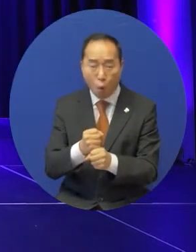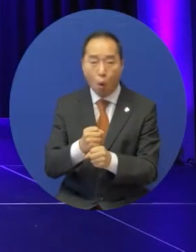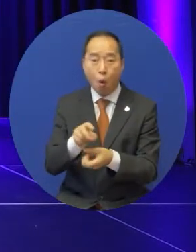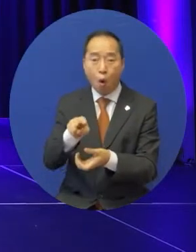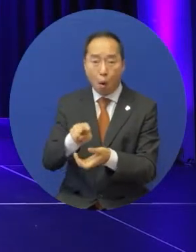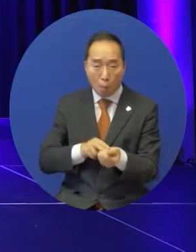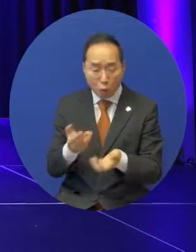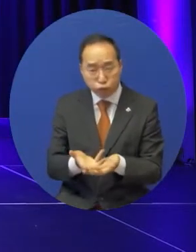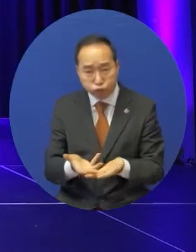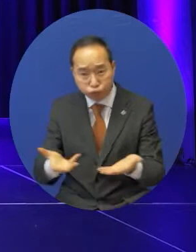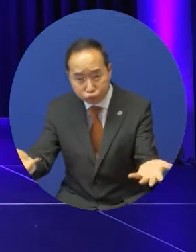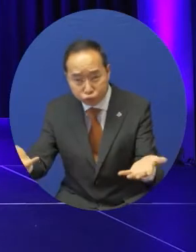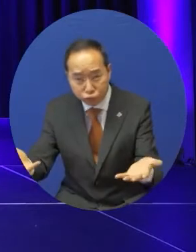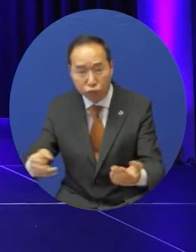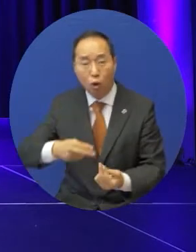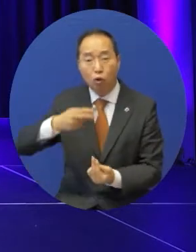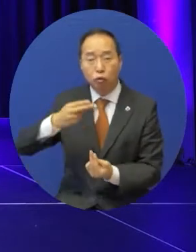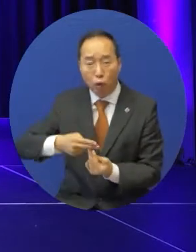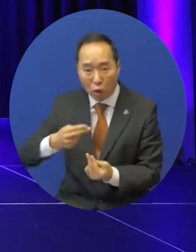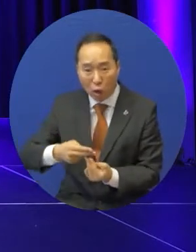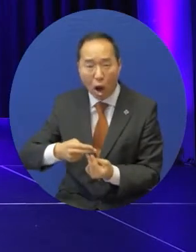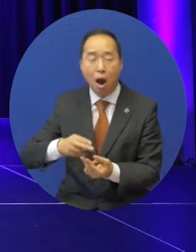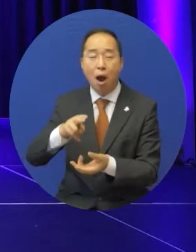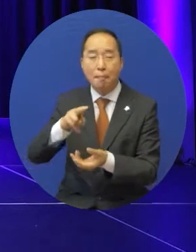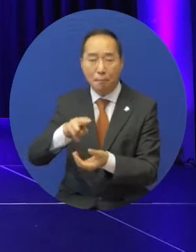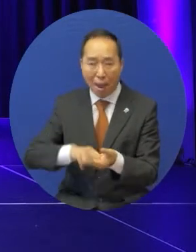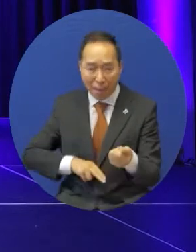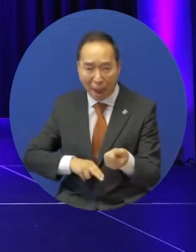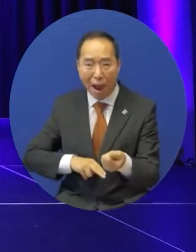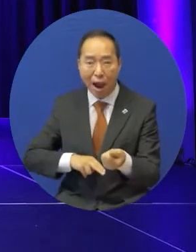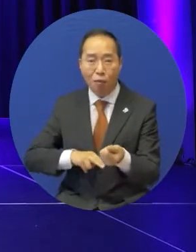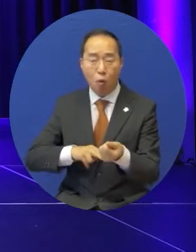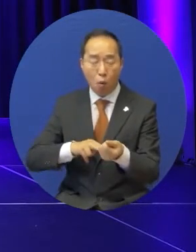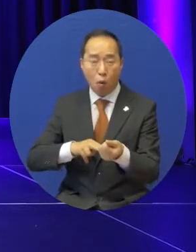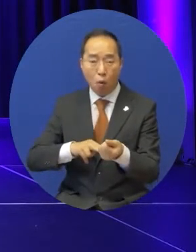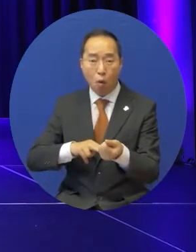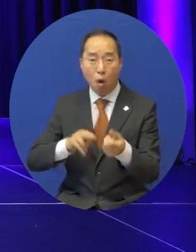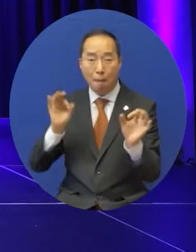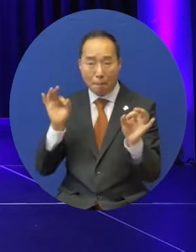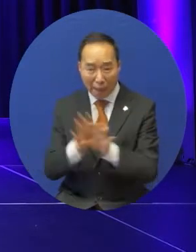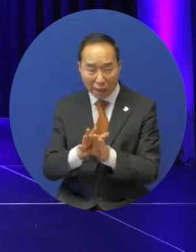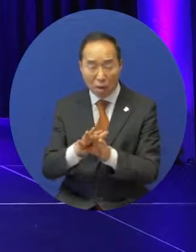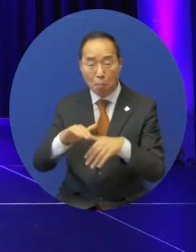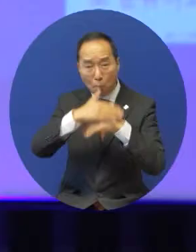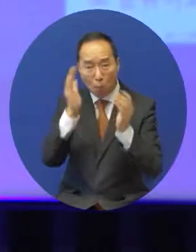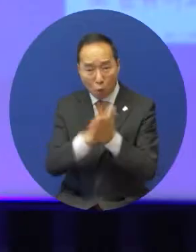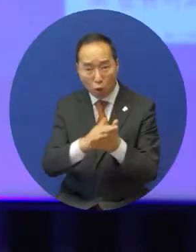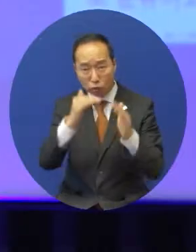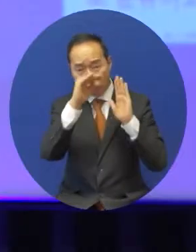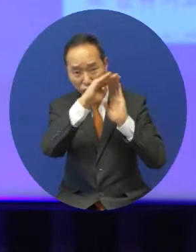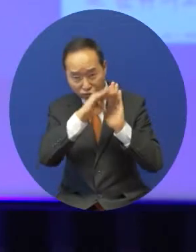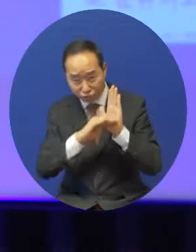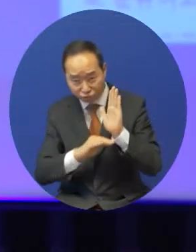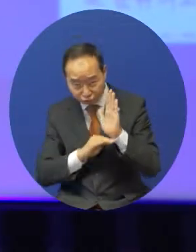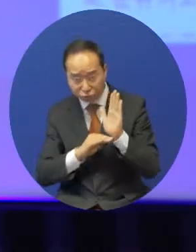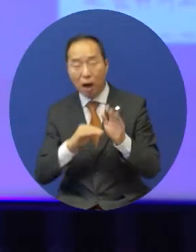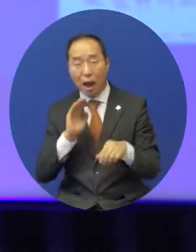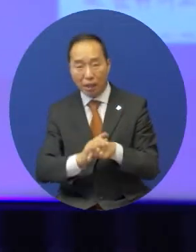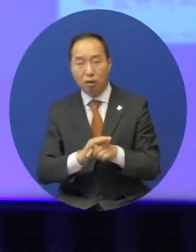유통하고 또 저장하고 또 매매하고 또 폐기 처분하는 그 모든 과정에